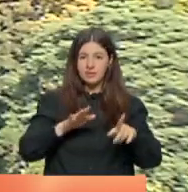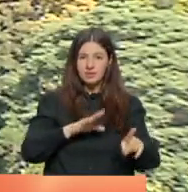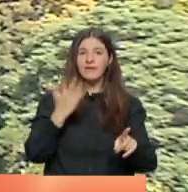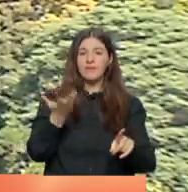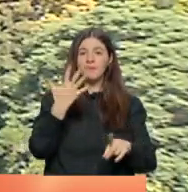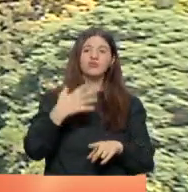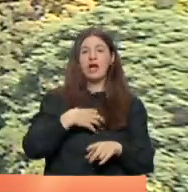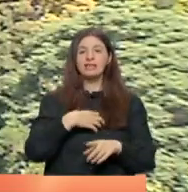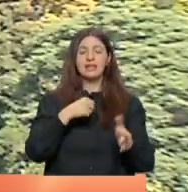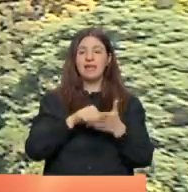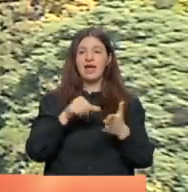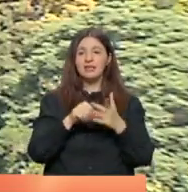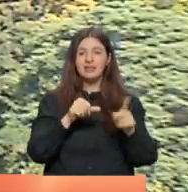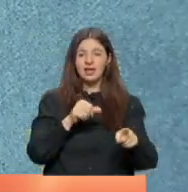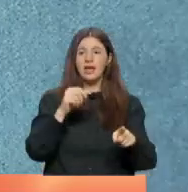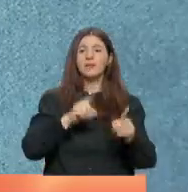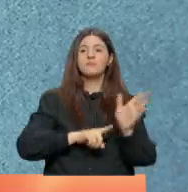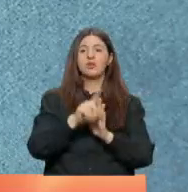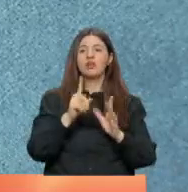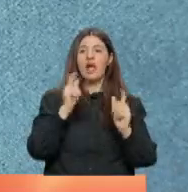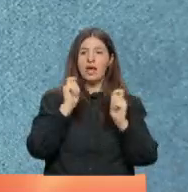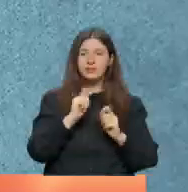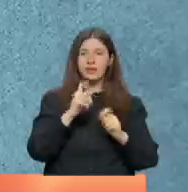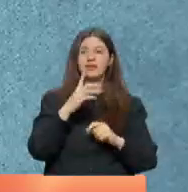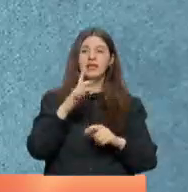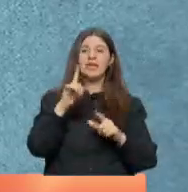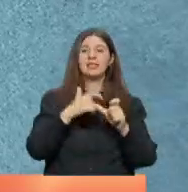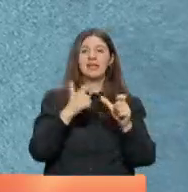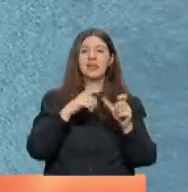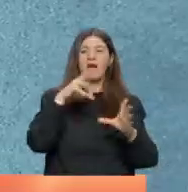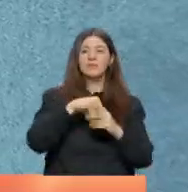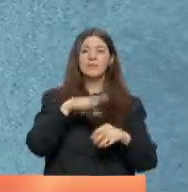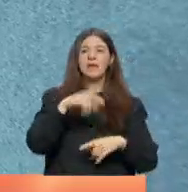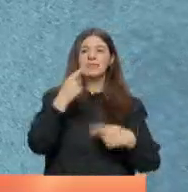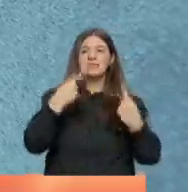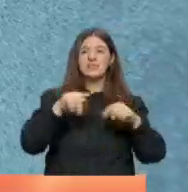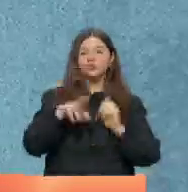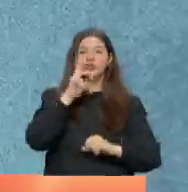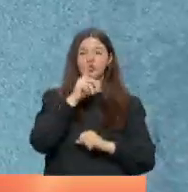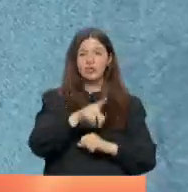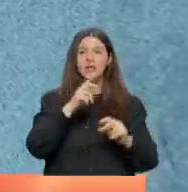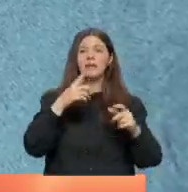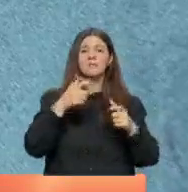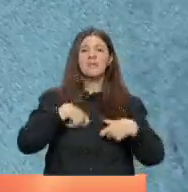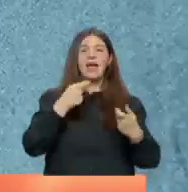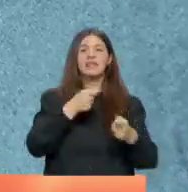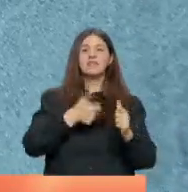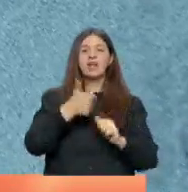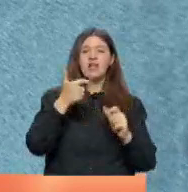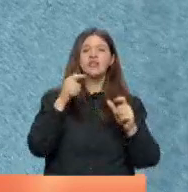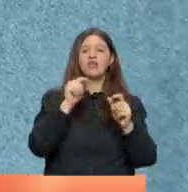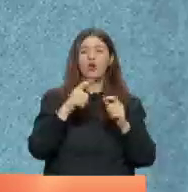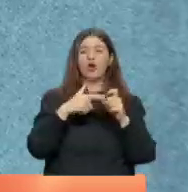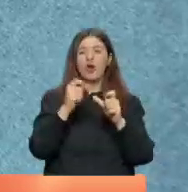Ve 5 Haziran tarihinde başarıyla uygulanan LGS kapsamındaki merkezi sınav sonuçları Milli Eğitim Bakanlığı